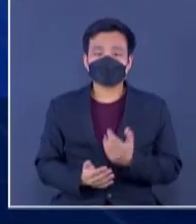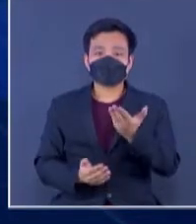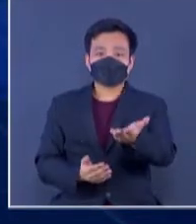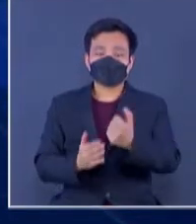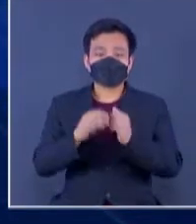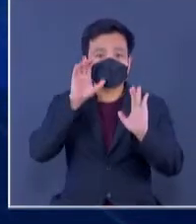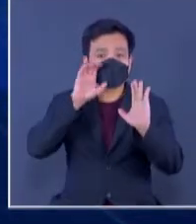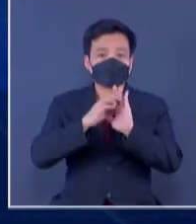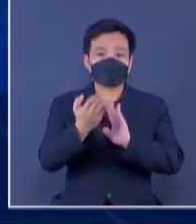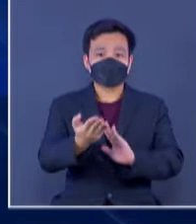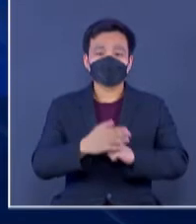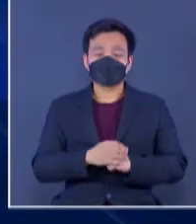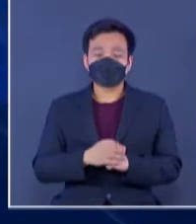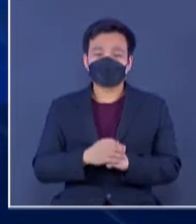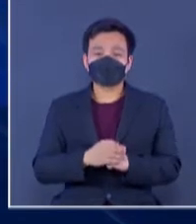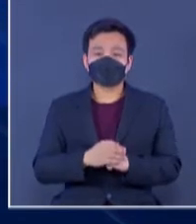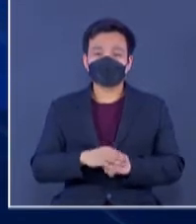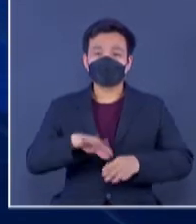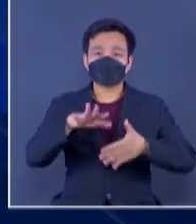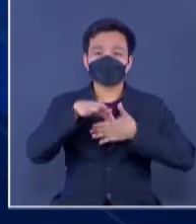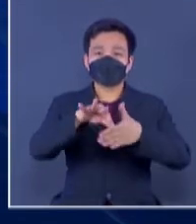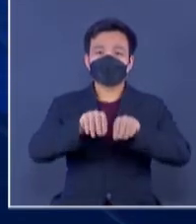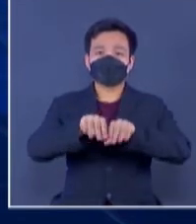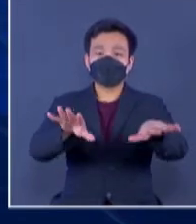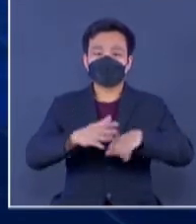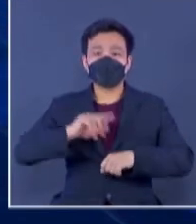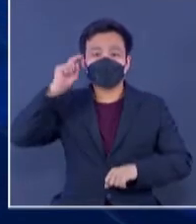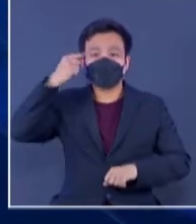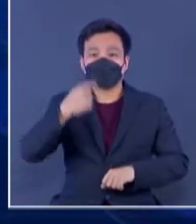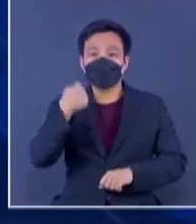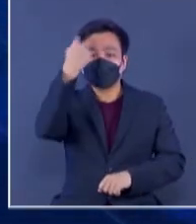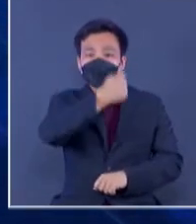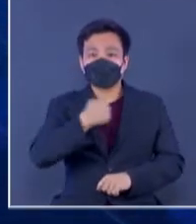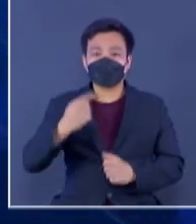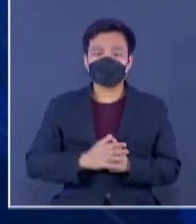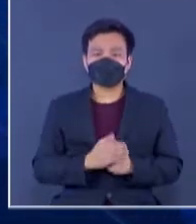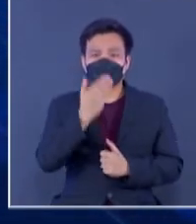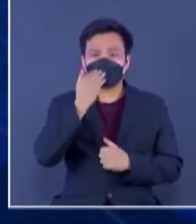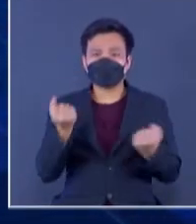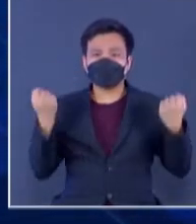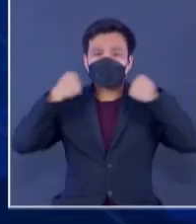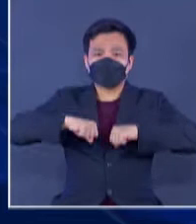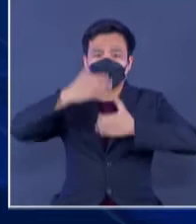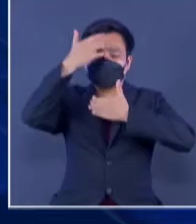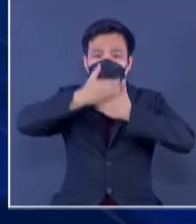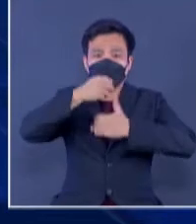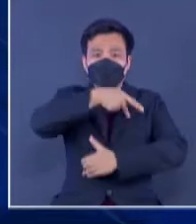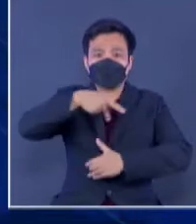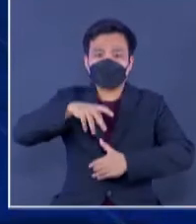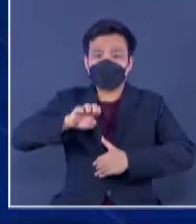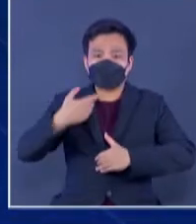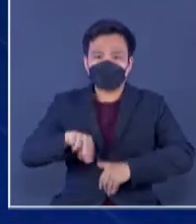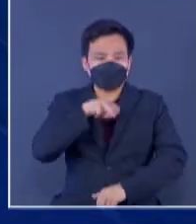นี่แหละครับที่มีการแชร์กันเนี่ยฮะเดี๋ยวไม่รู้ว่าใครเพราะว่าพอใส่ PPE แล้วเหมือนกันไปหม